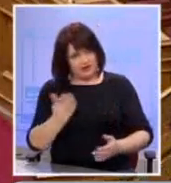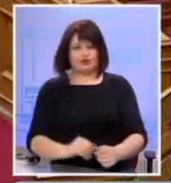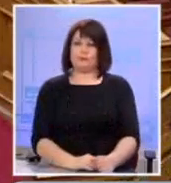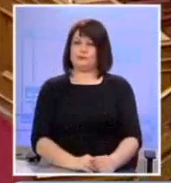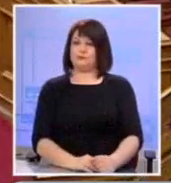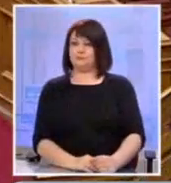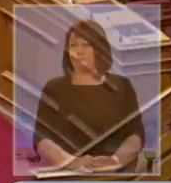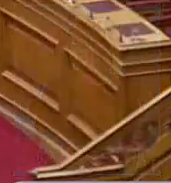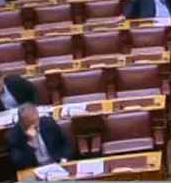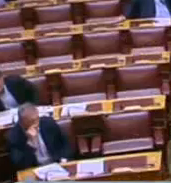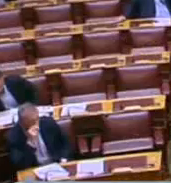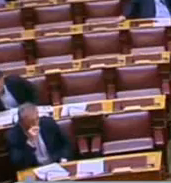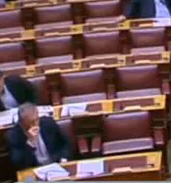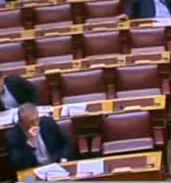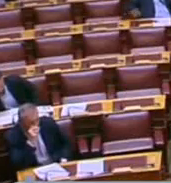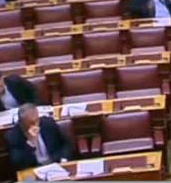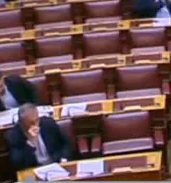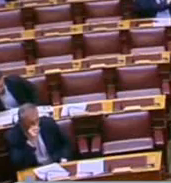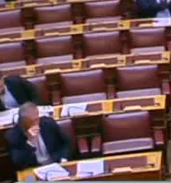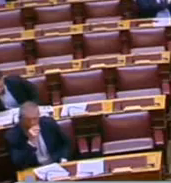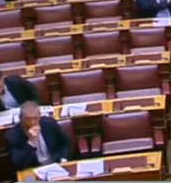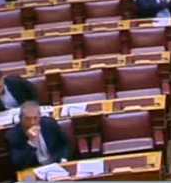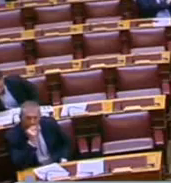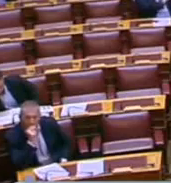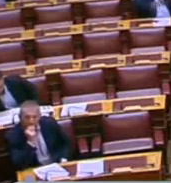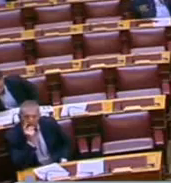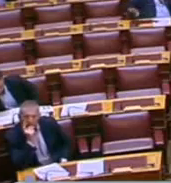Ευχαριστούμε και εμείς, κύριε Υπουργέ. Κυρίες και κύριοι συνάδελφοι, να συνεννοηθούμε.